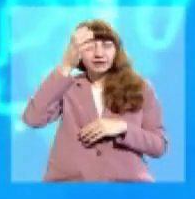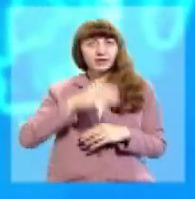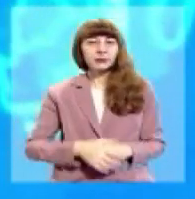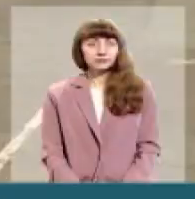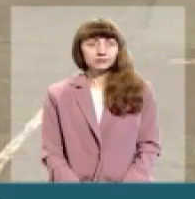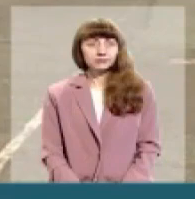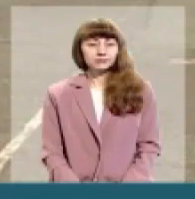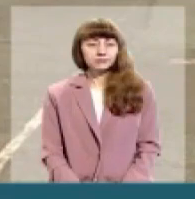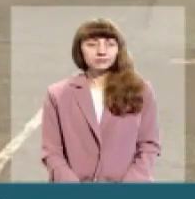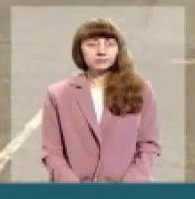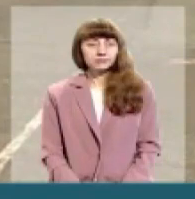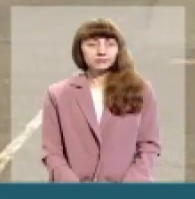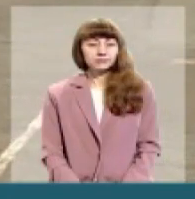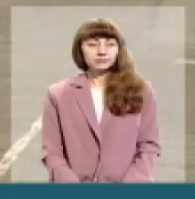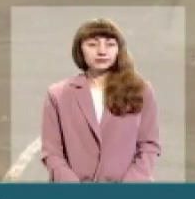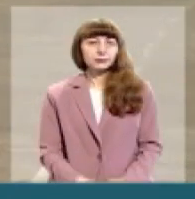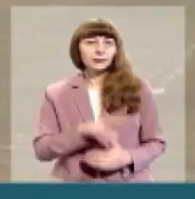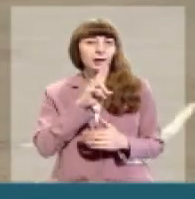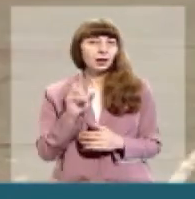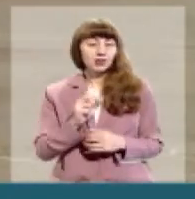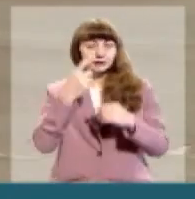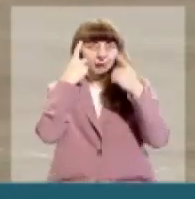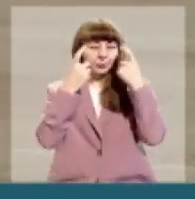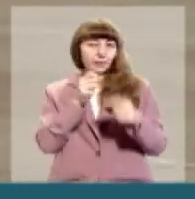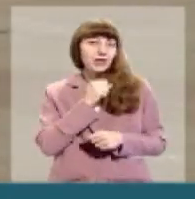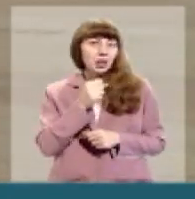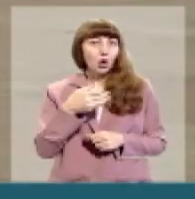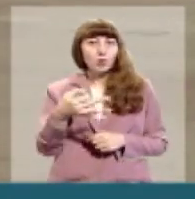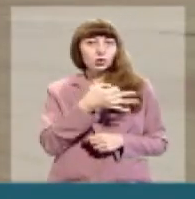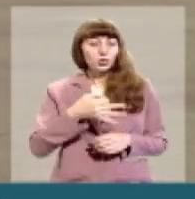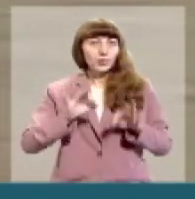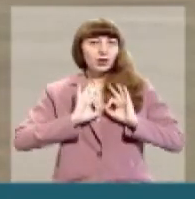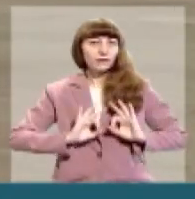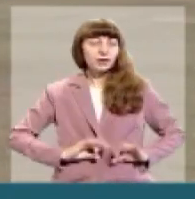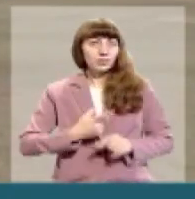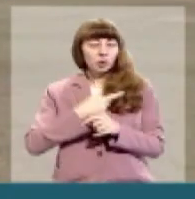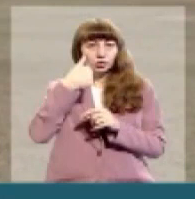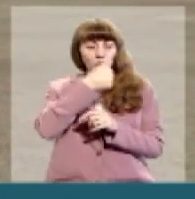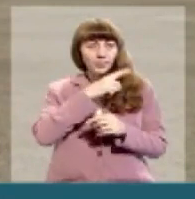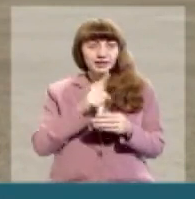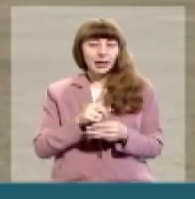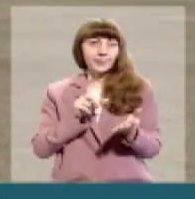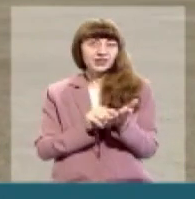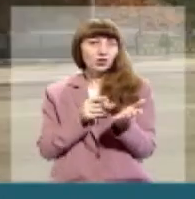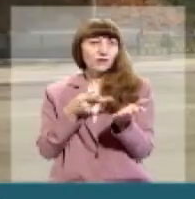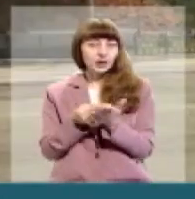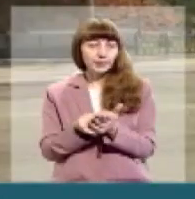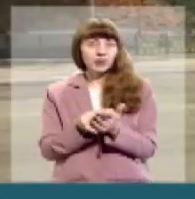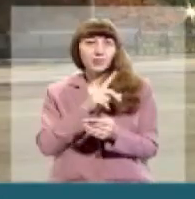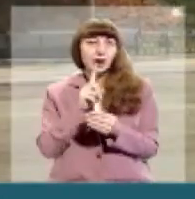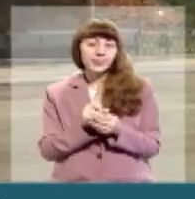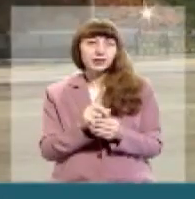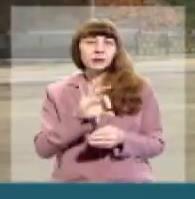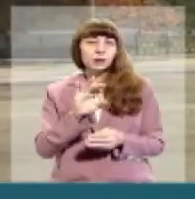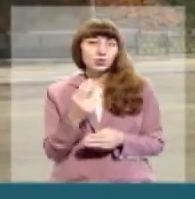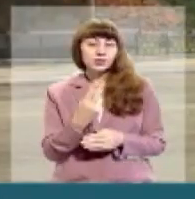қорғалды. Облыстық прокуратураның баспасөз қызметі хабарлағандай, осы жылы ауданның білім беру ұйымдарының 1432 қызметкеріне